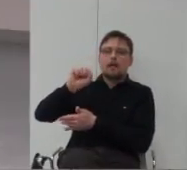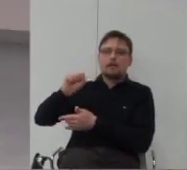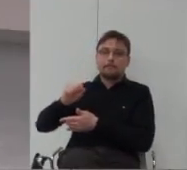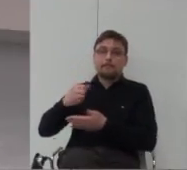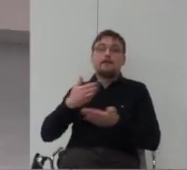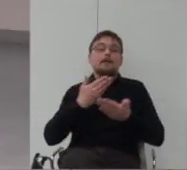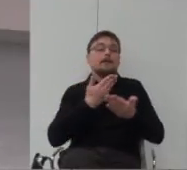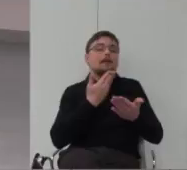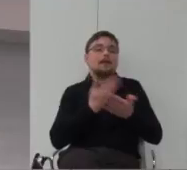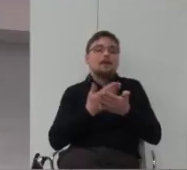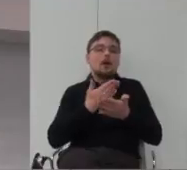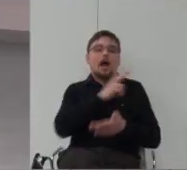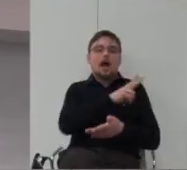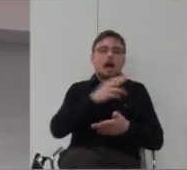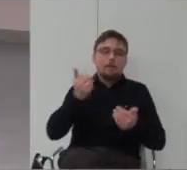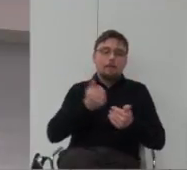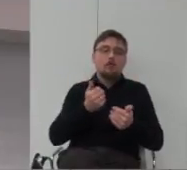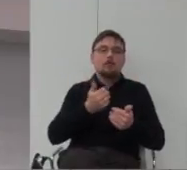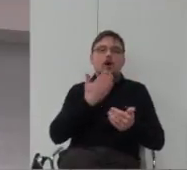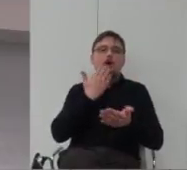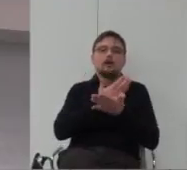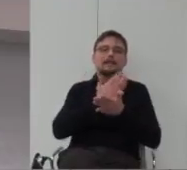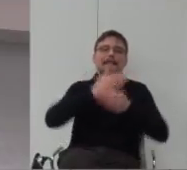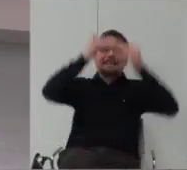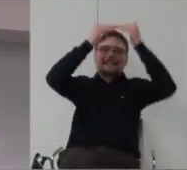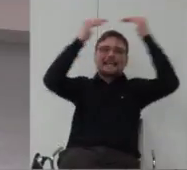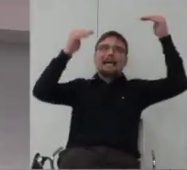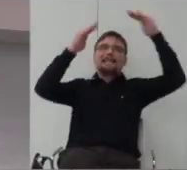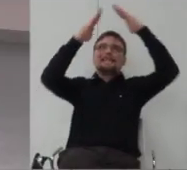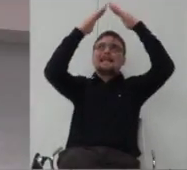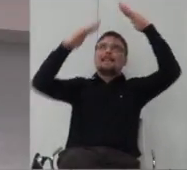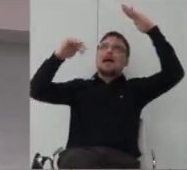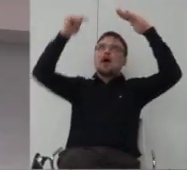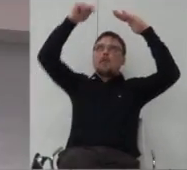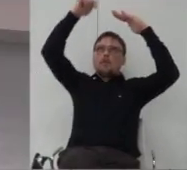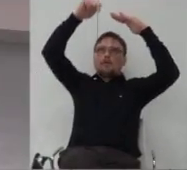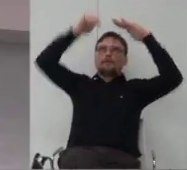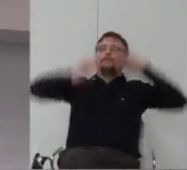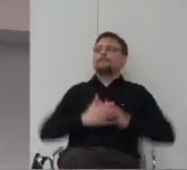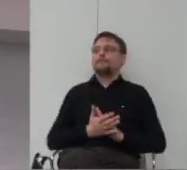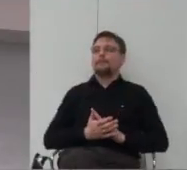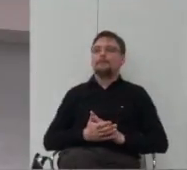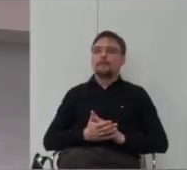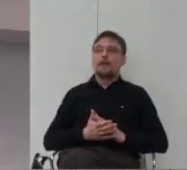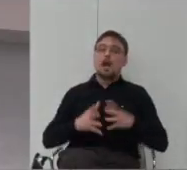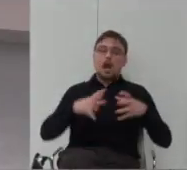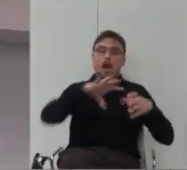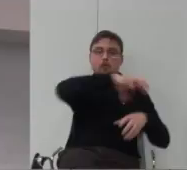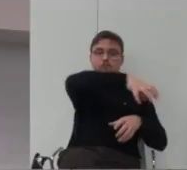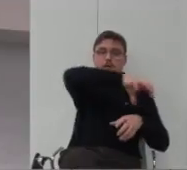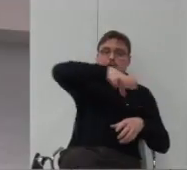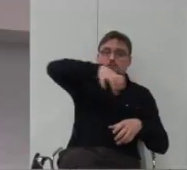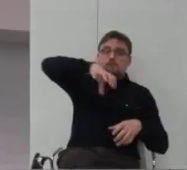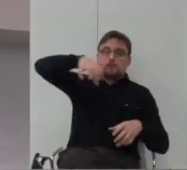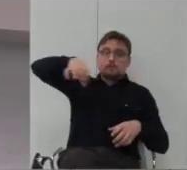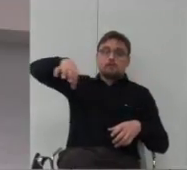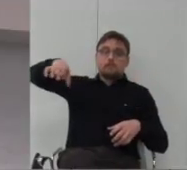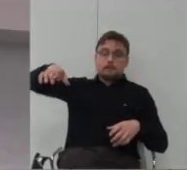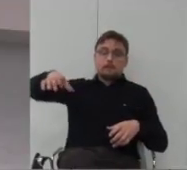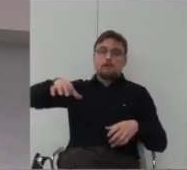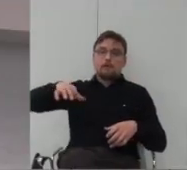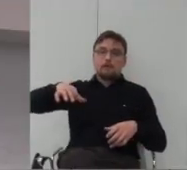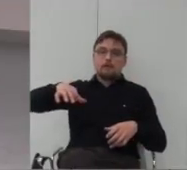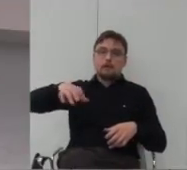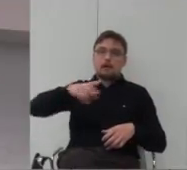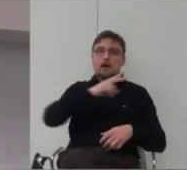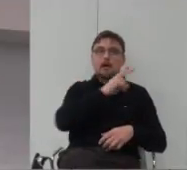jednostką mieszkaniową Le Corbusiera. Dzięki tej ulicy każdy z mieszkańców ma dostęp do wspólnych tarasów na dachu. I